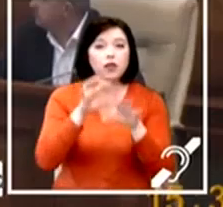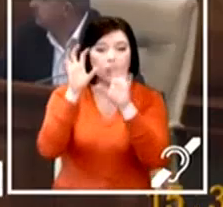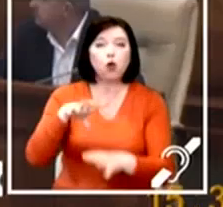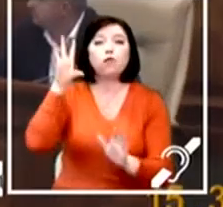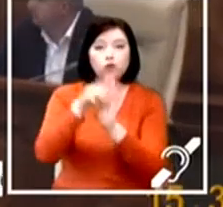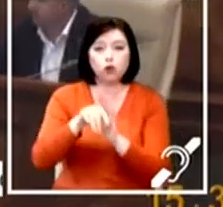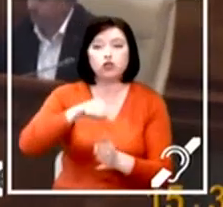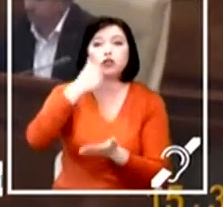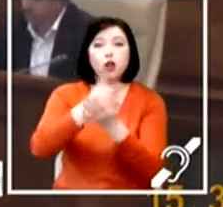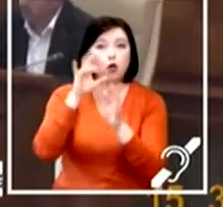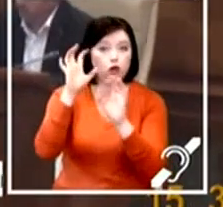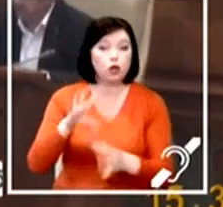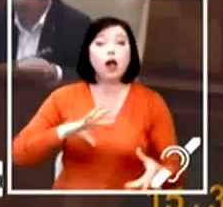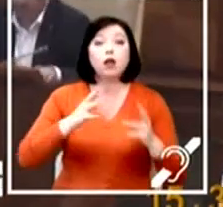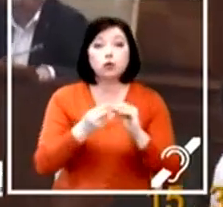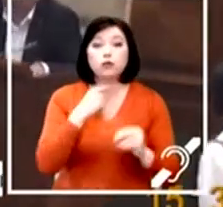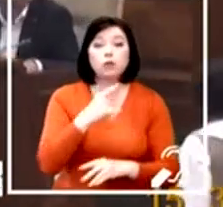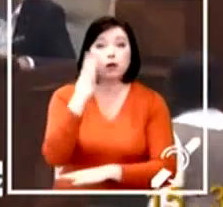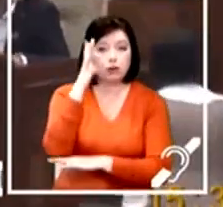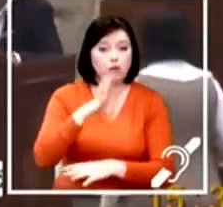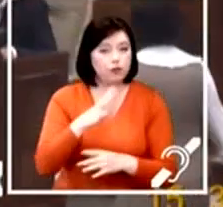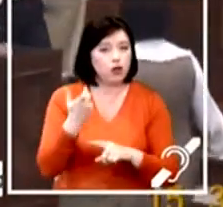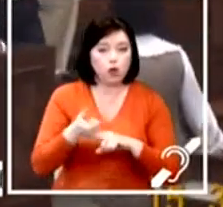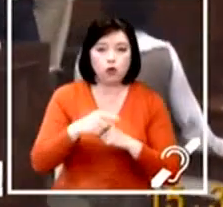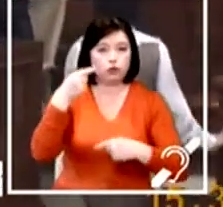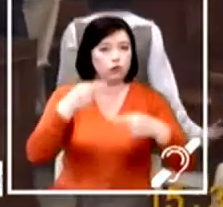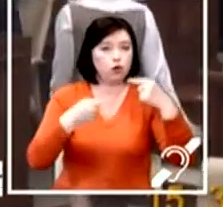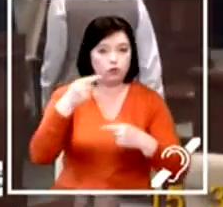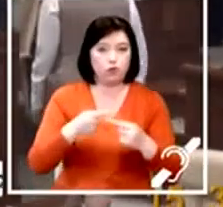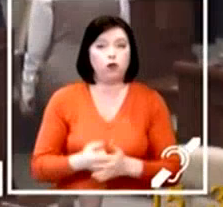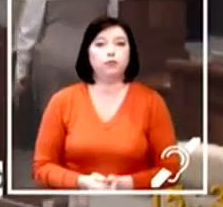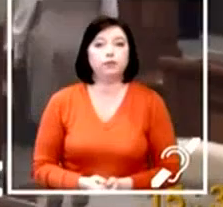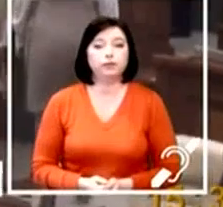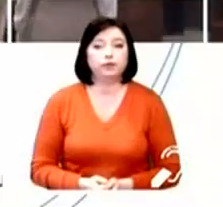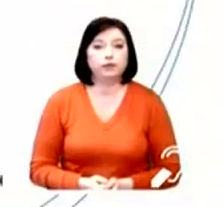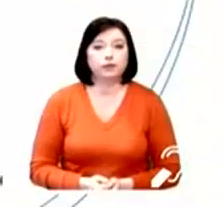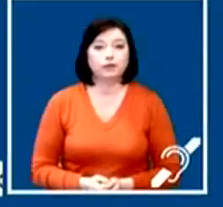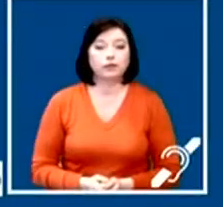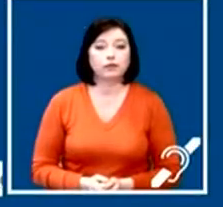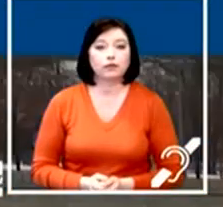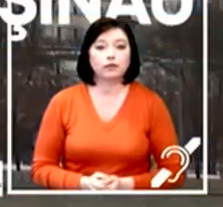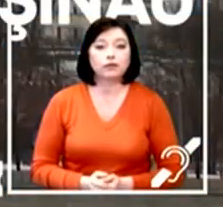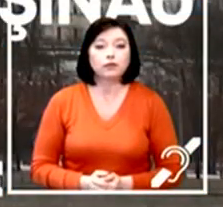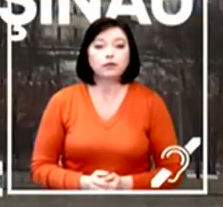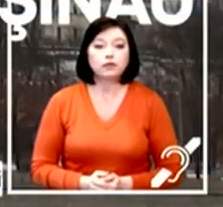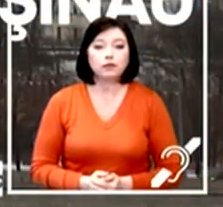în Constituție. Rezultatul votului a fost primit cu ostilitate de opoziție.